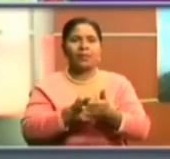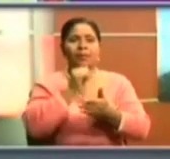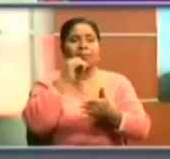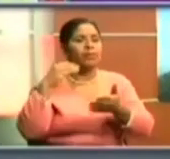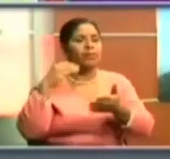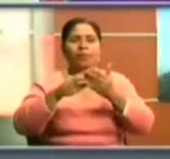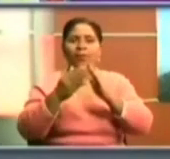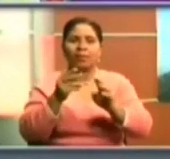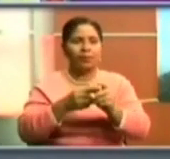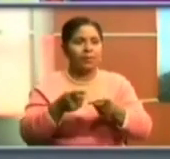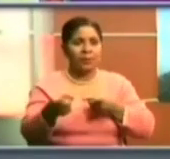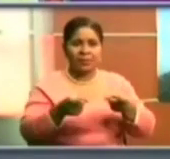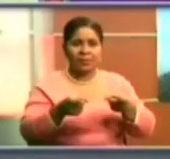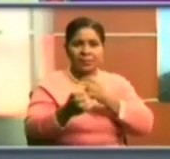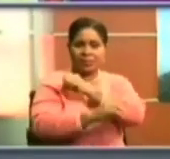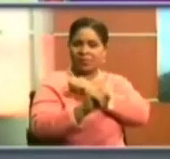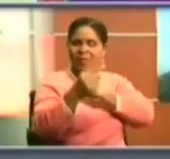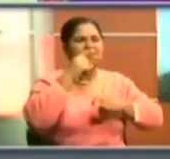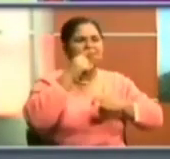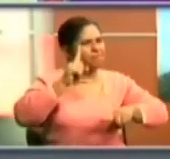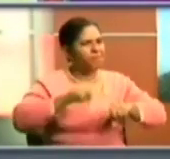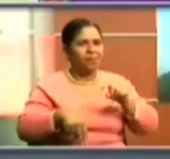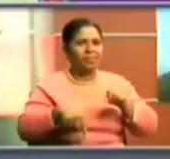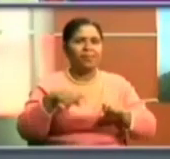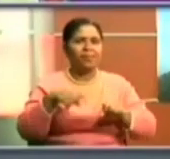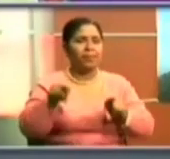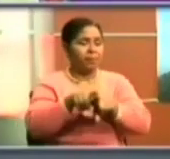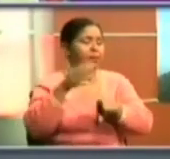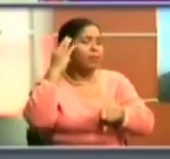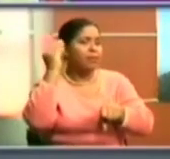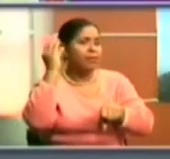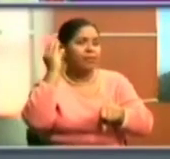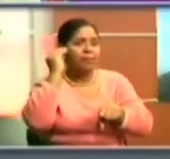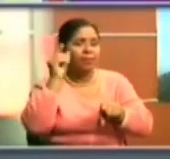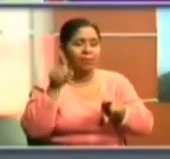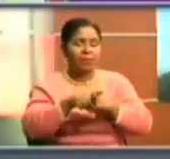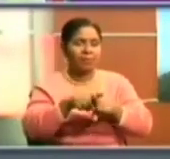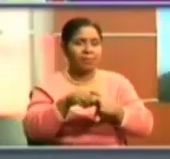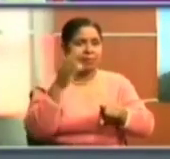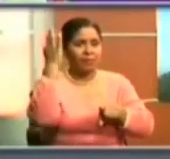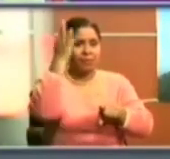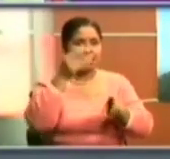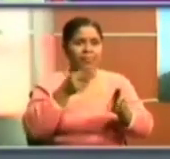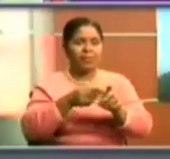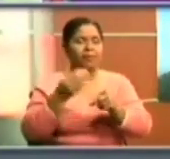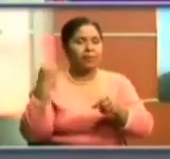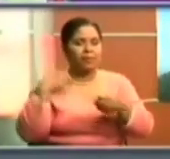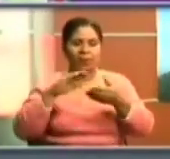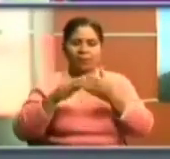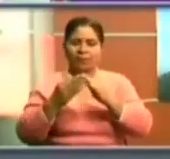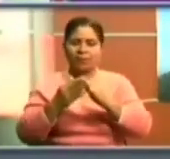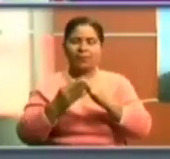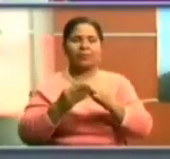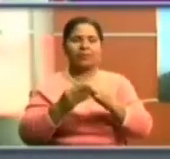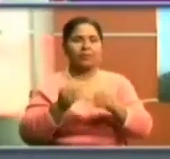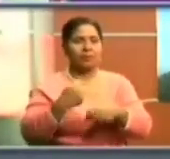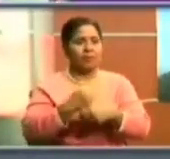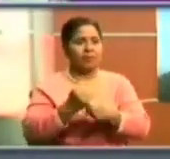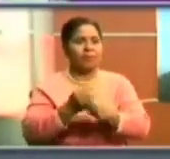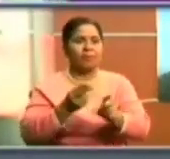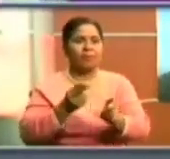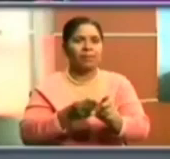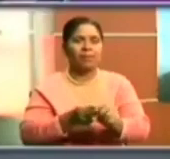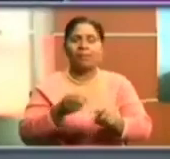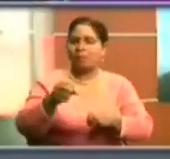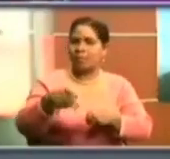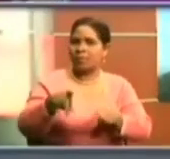Par contre, commune dans le monde qui a eu le Fatra pour col. La France expérimentée, il fait ça les communautés d'agglomération. Expérience ça, nous allons regarder ce qu'on va faire communauté